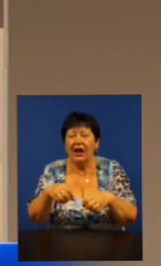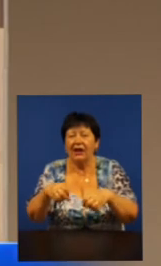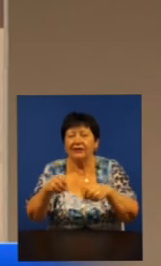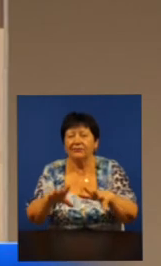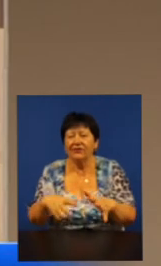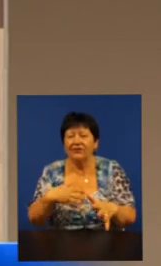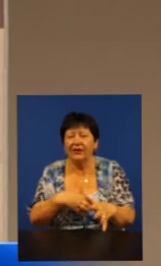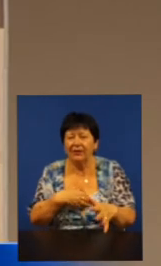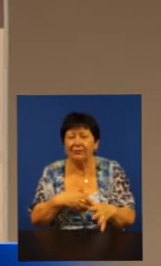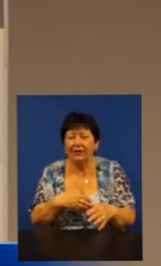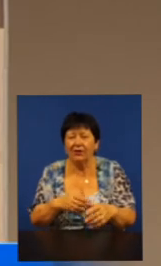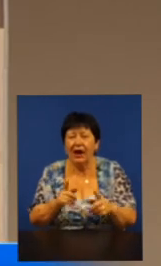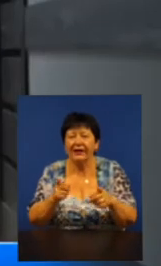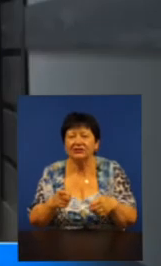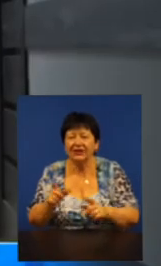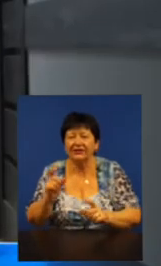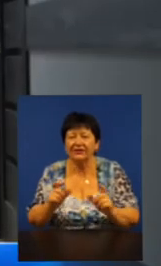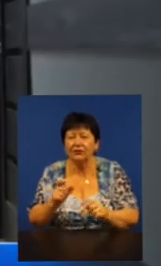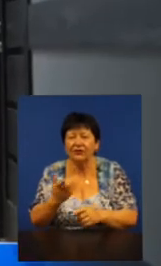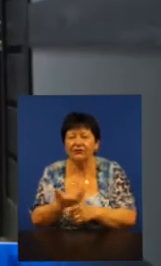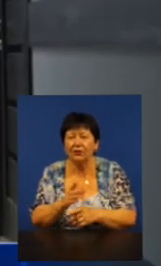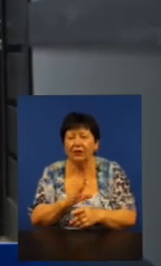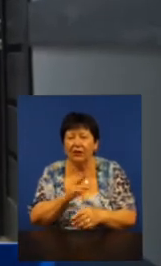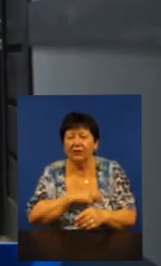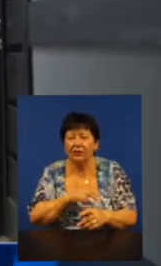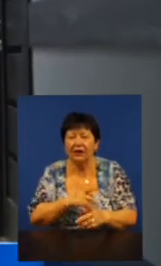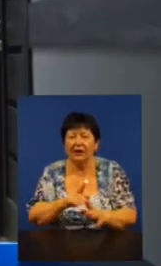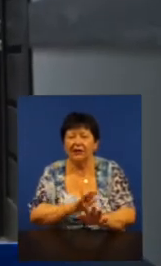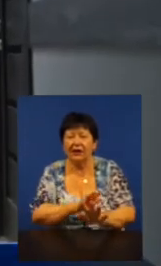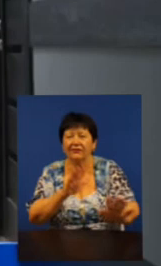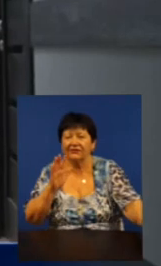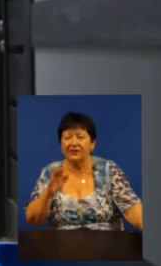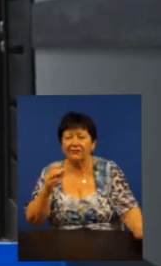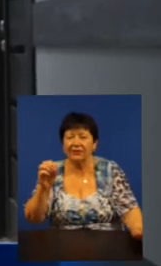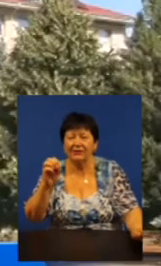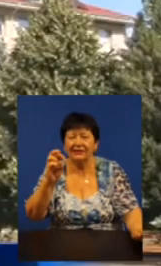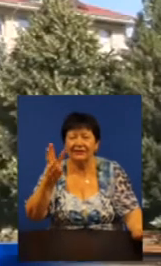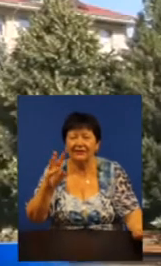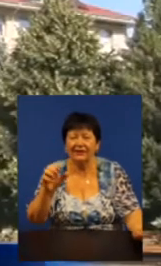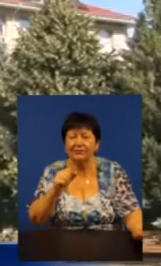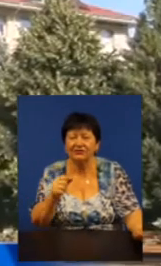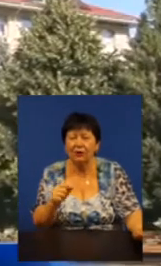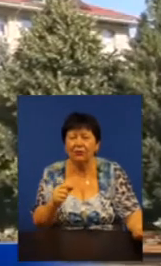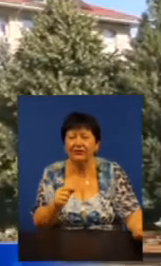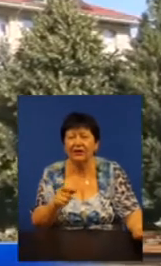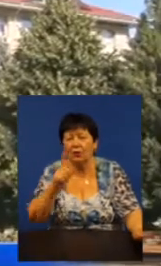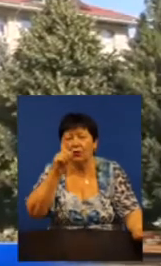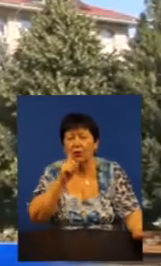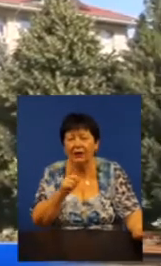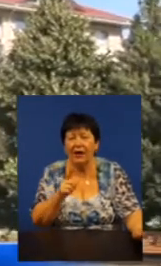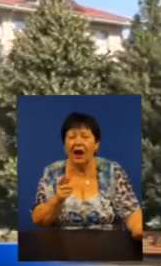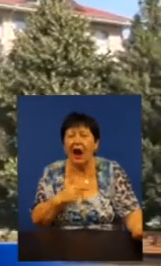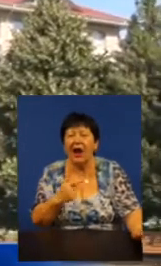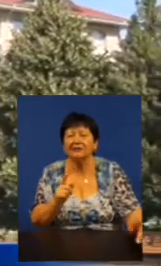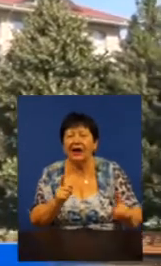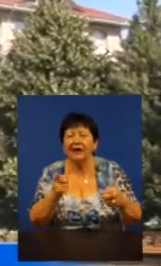Lile Pilipețchi, angajații instituției vor lucra la distanță până pe data de 13 august. Amintim că acum o lună, un alt angajat